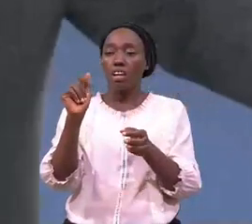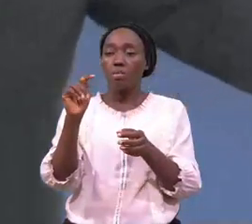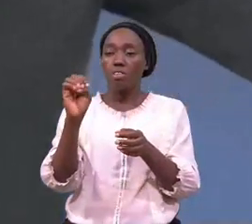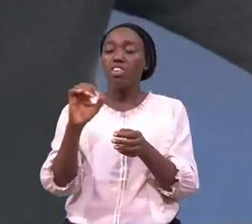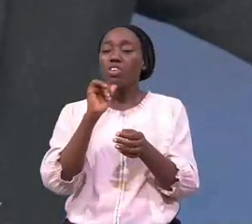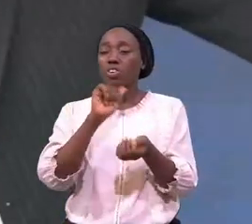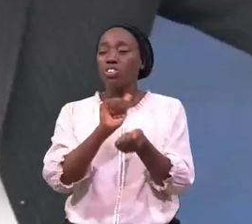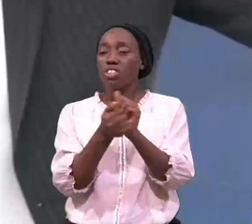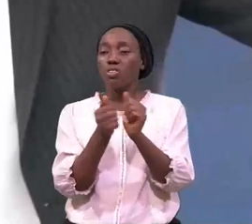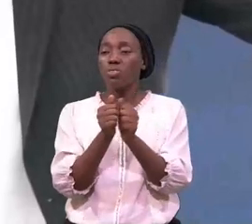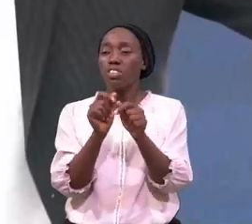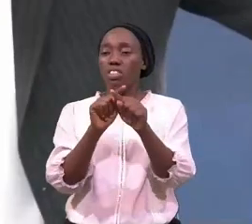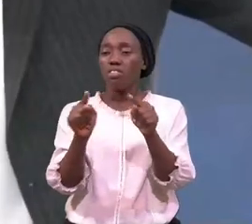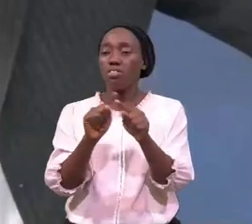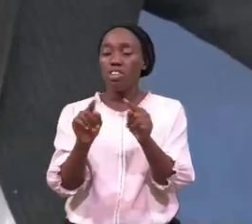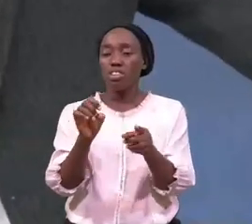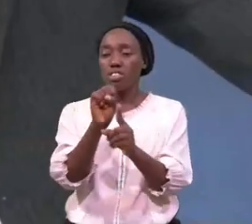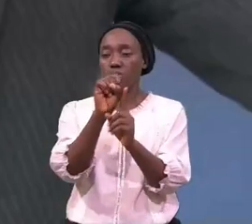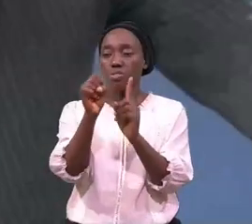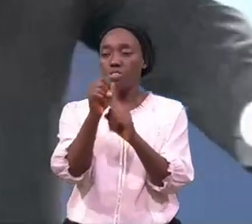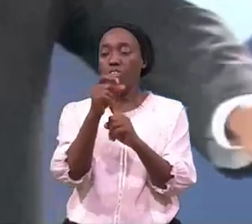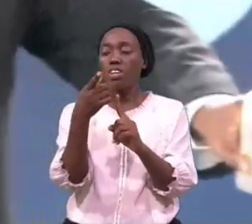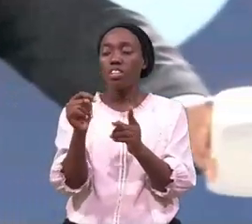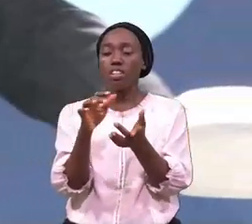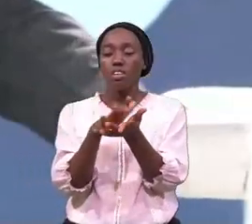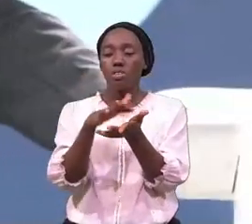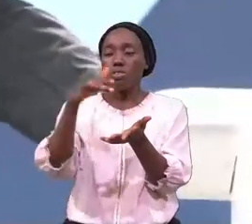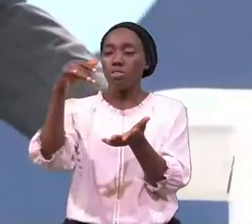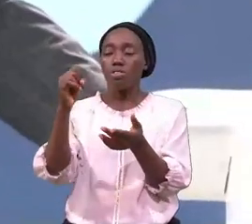Il ne change pas avec les situations différentes.